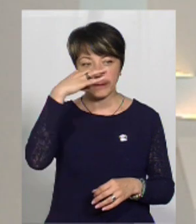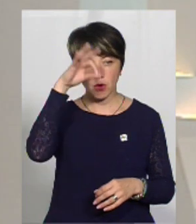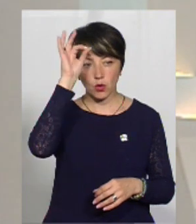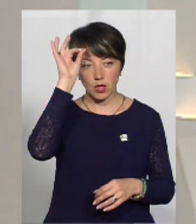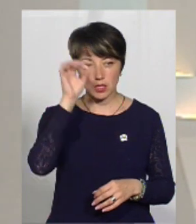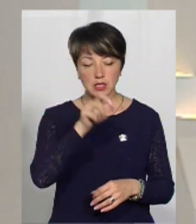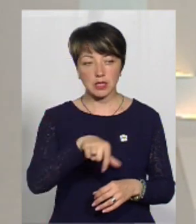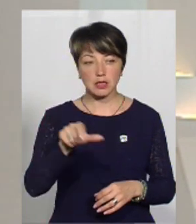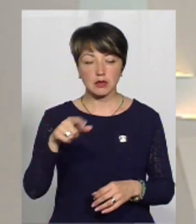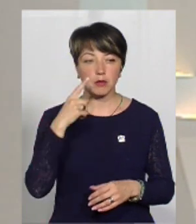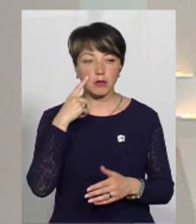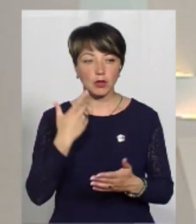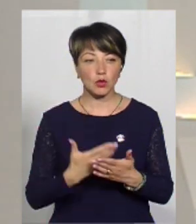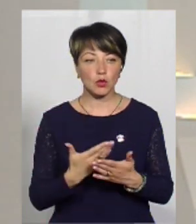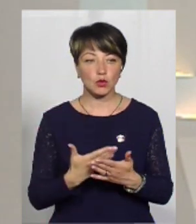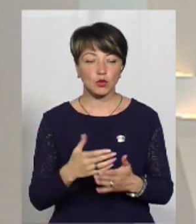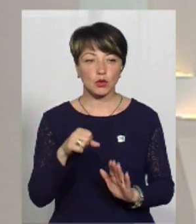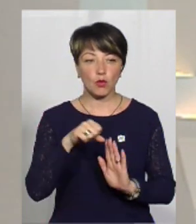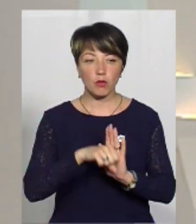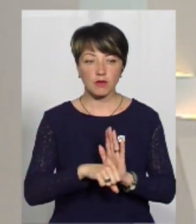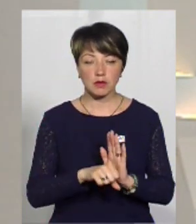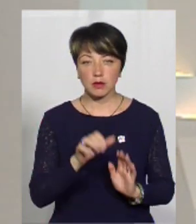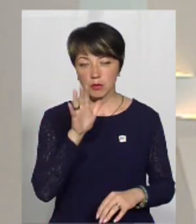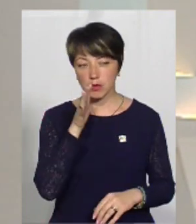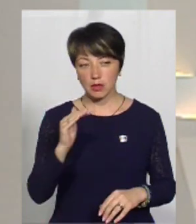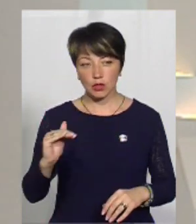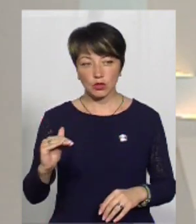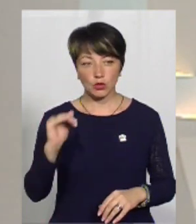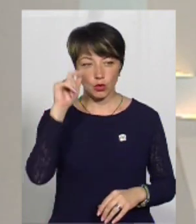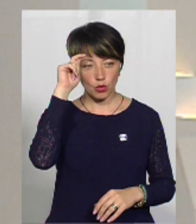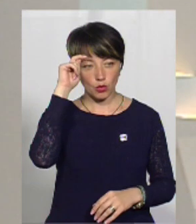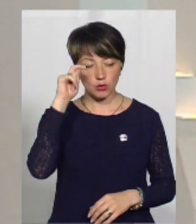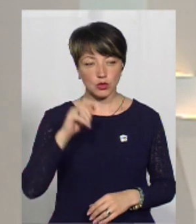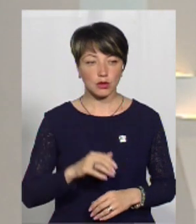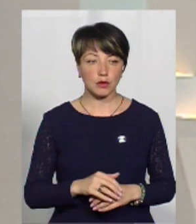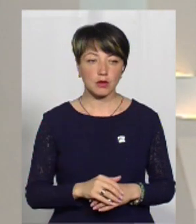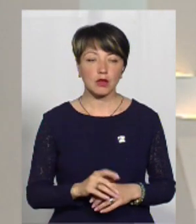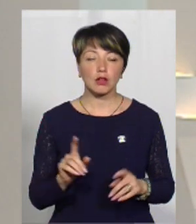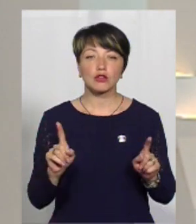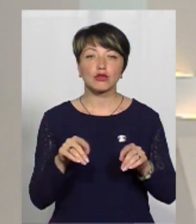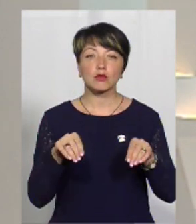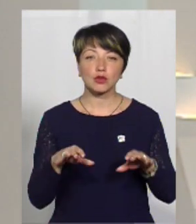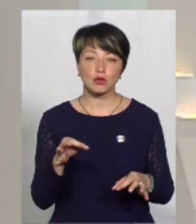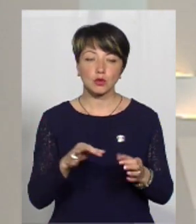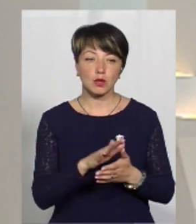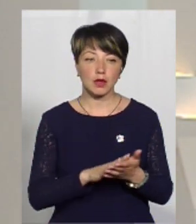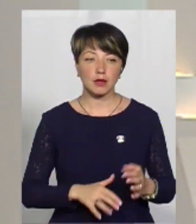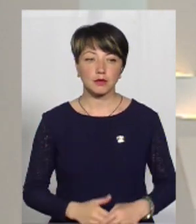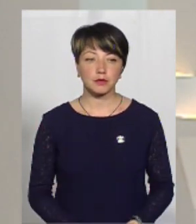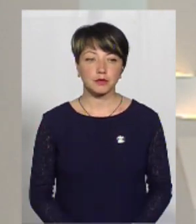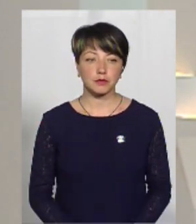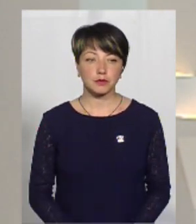поліцейськими, які підозрюються у вбивстві 5-річного хлопчика. Що постановив суд, далі у